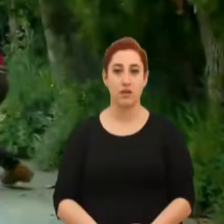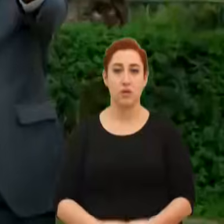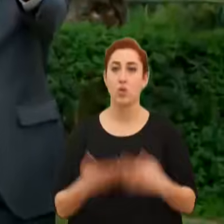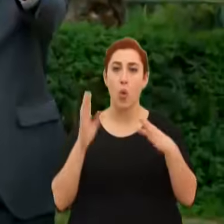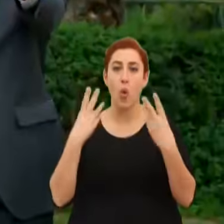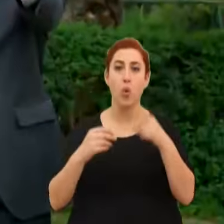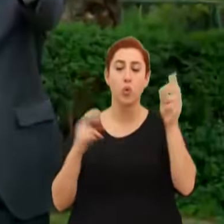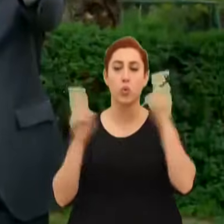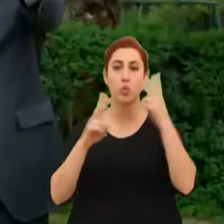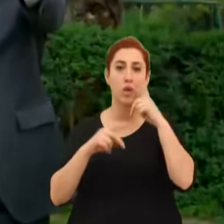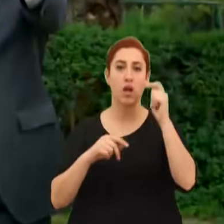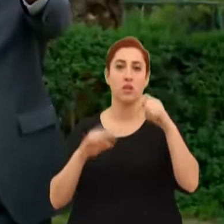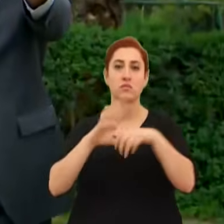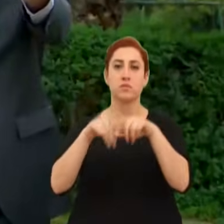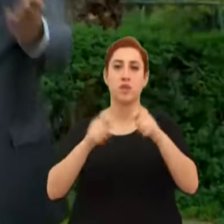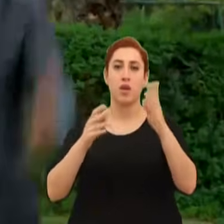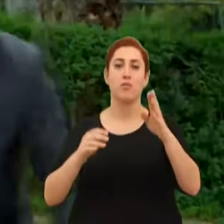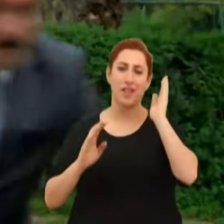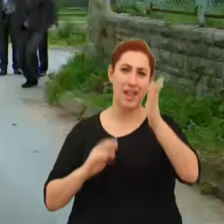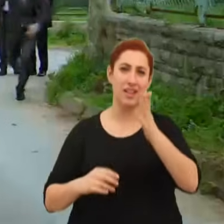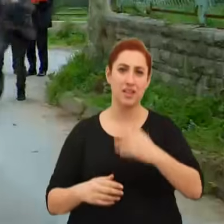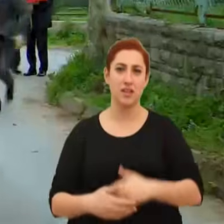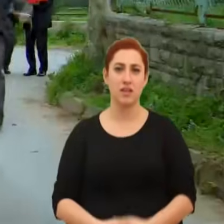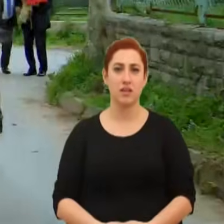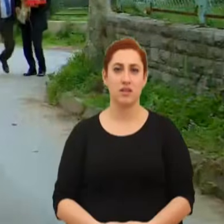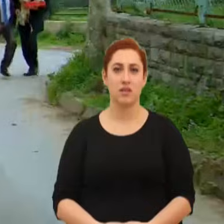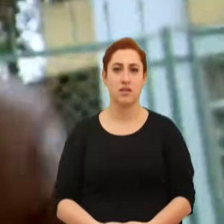Ne oluyor ya küpe gündüz adamı soyuyor. Lan!